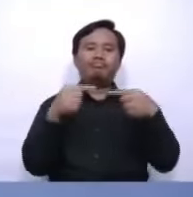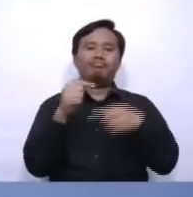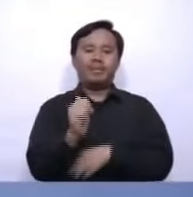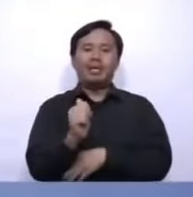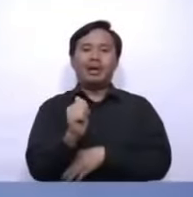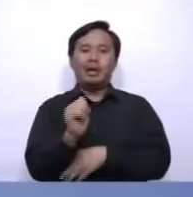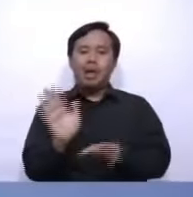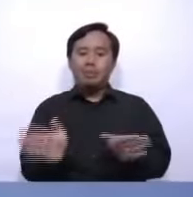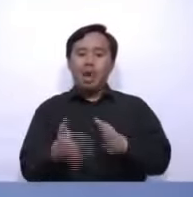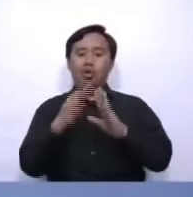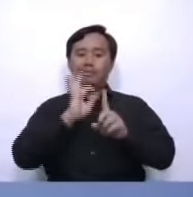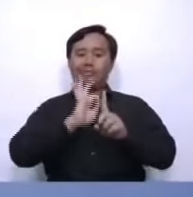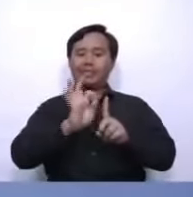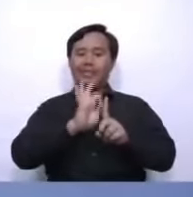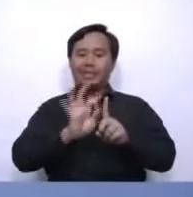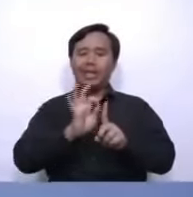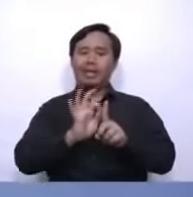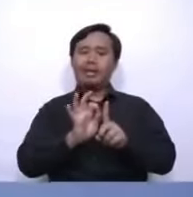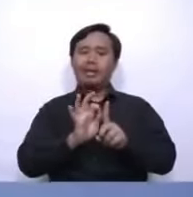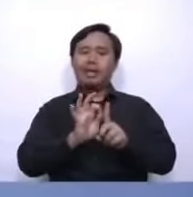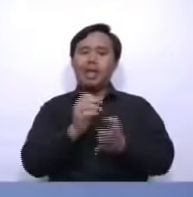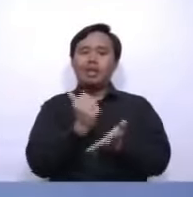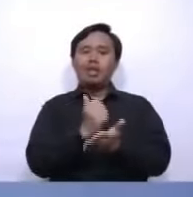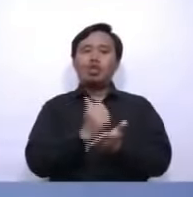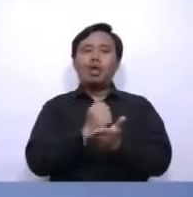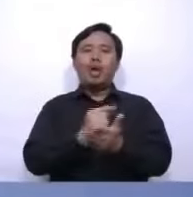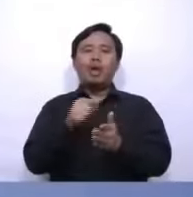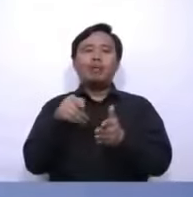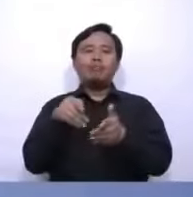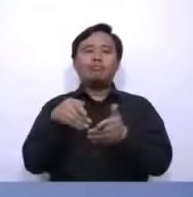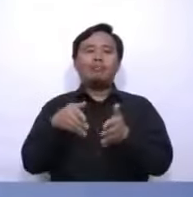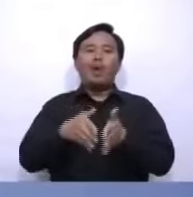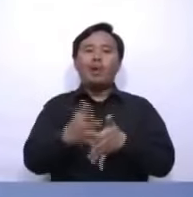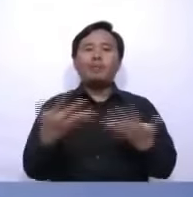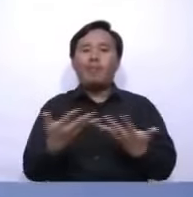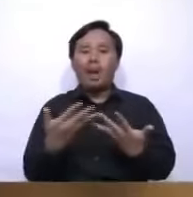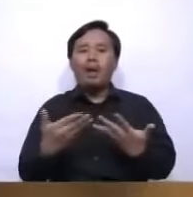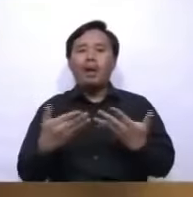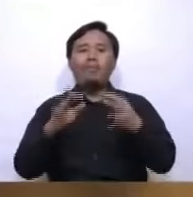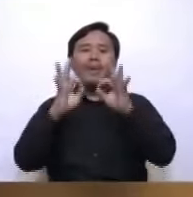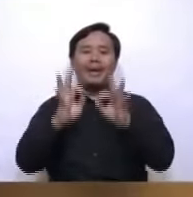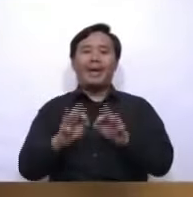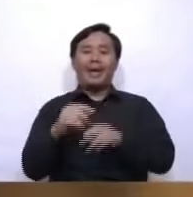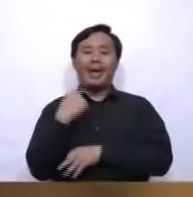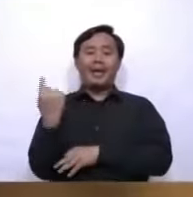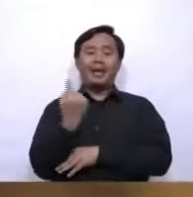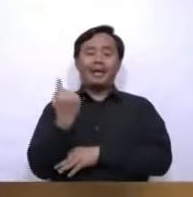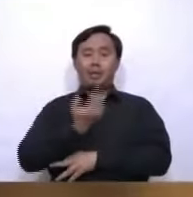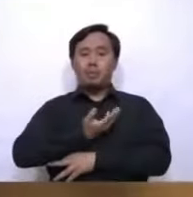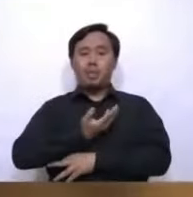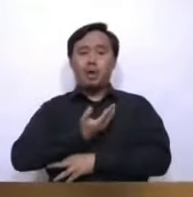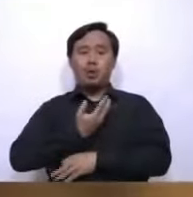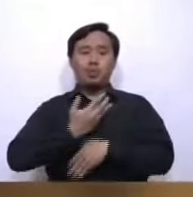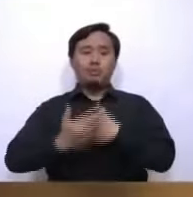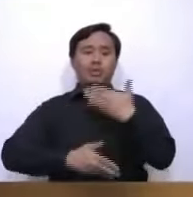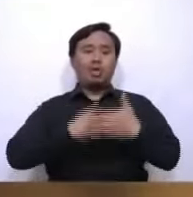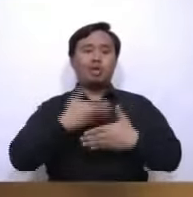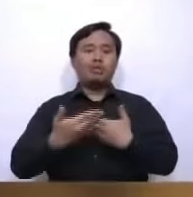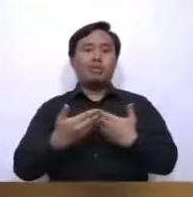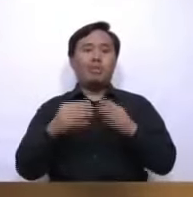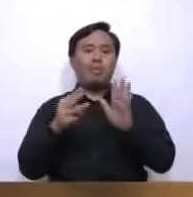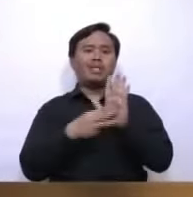Membangun digitalisasi, maka tentu harus membangun pendidikan. Maka yang akan kita lakukan sekaligus, dua persoalan